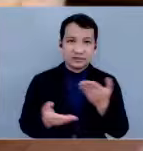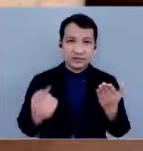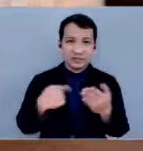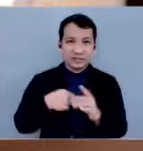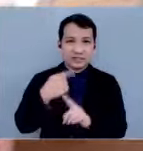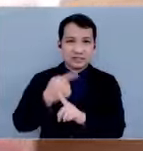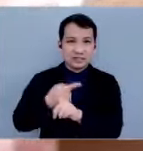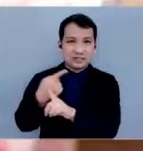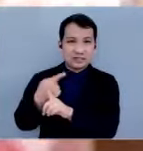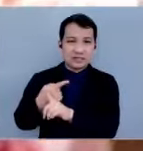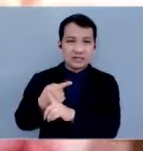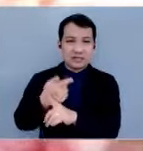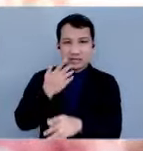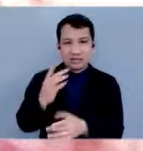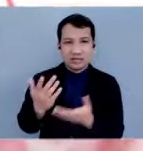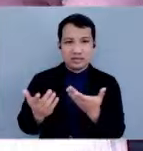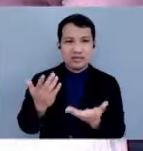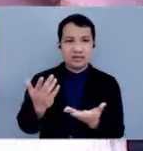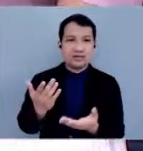flavors.